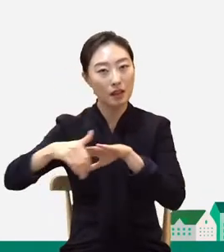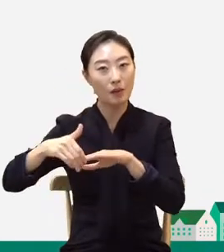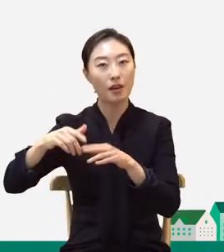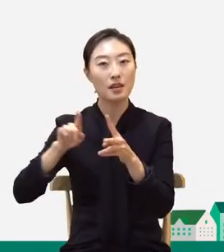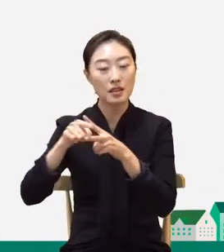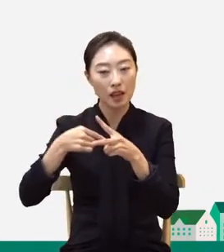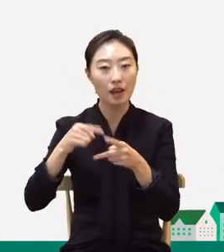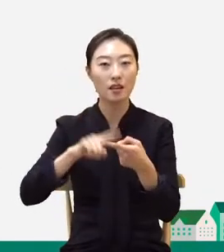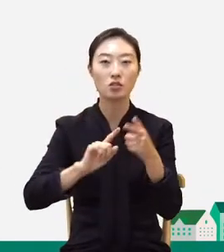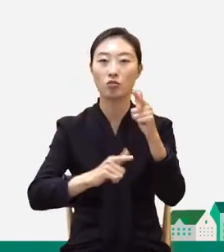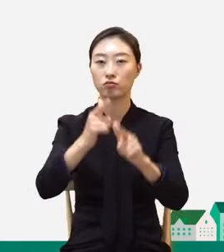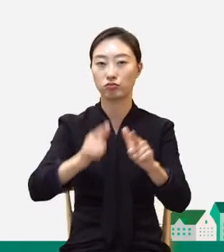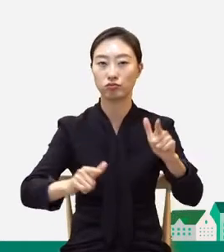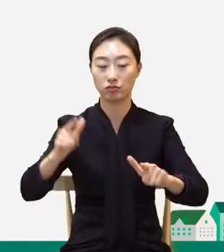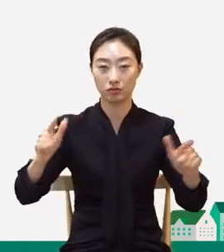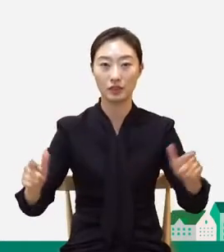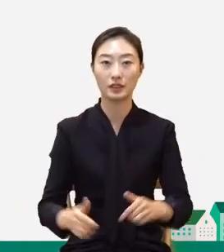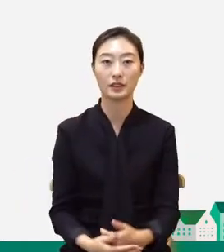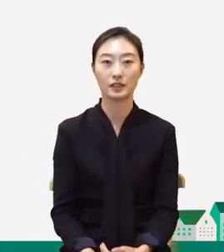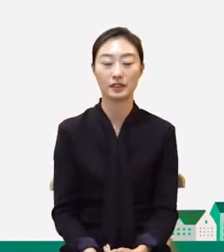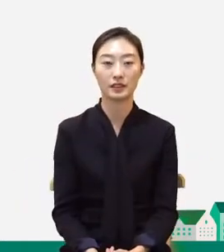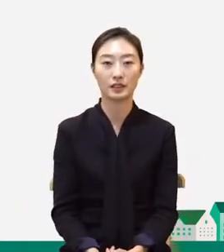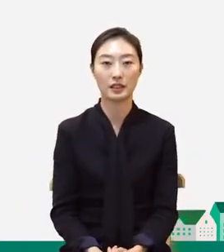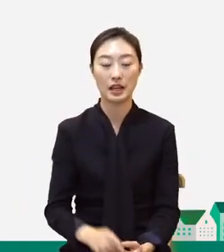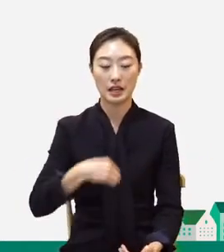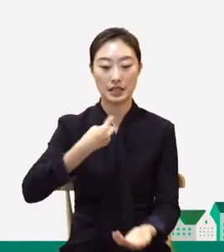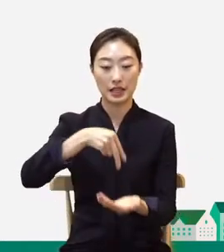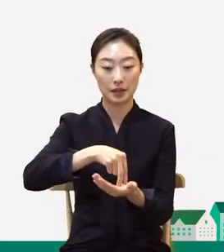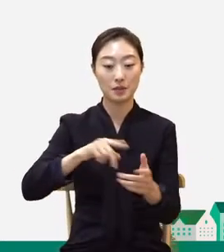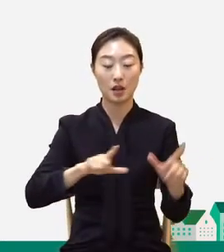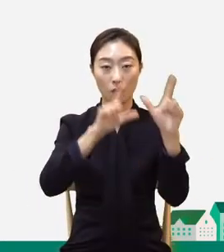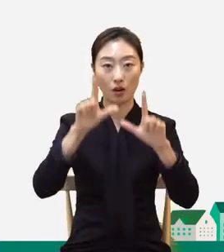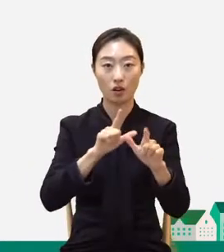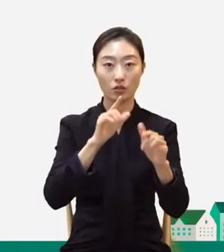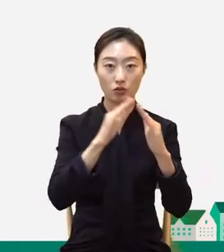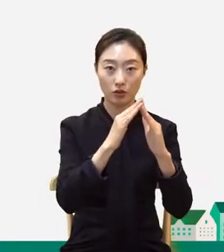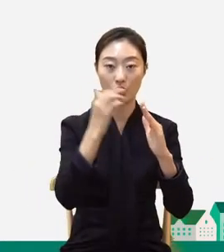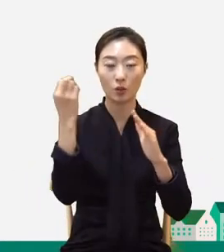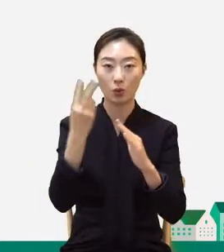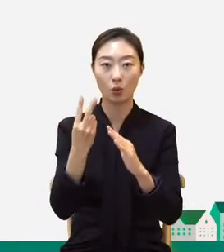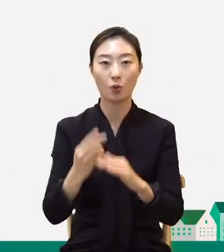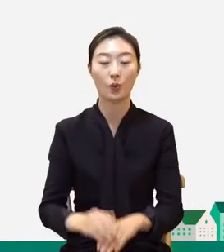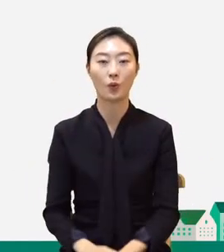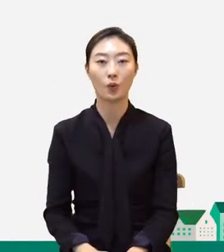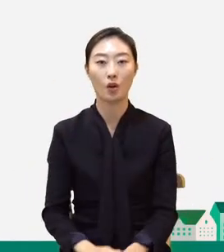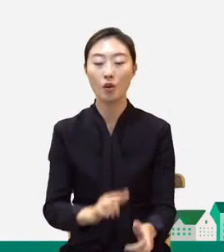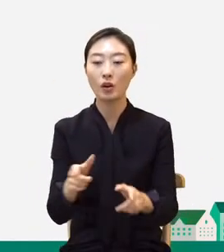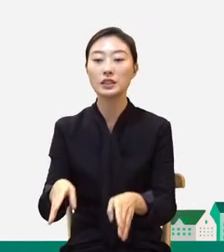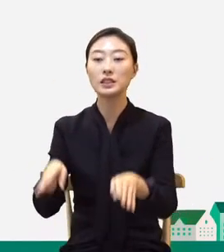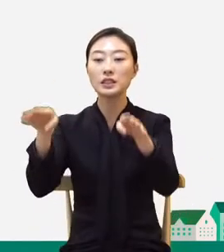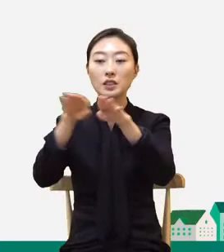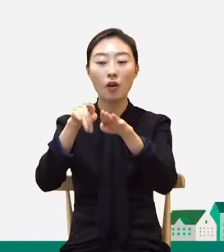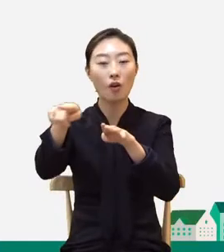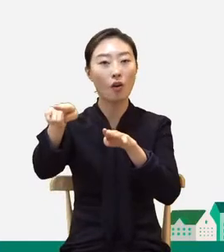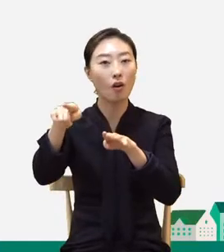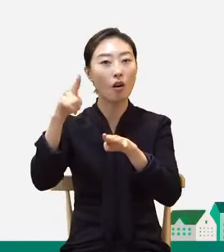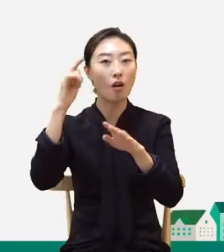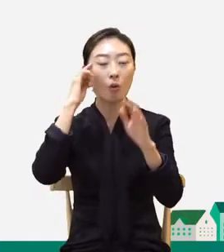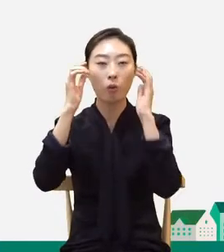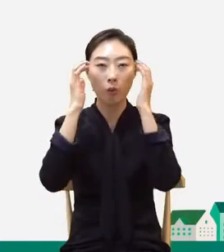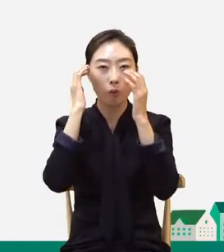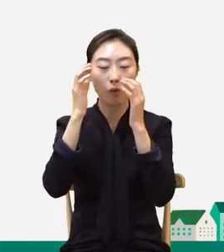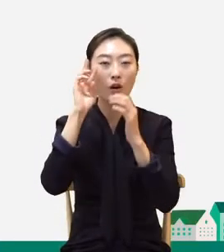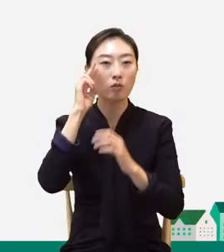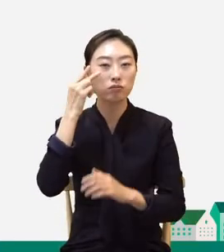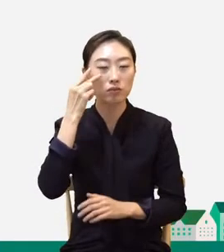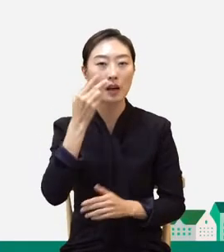수 있었습니다. 또 자립생활주택이나 이음전환시설 같은 그런 시설과 또 혼돈해서 생각하시는